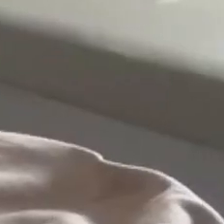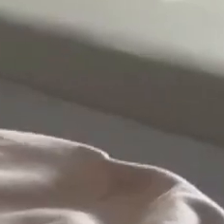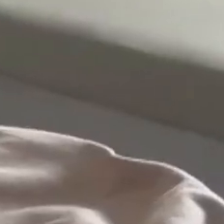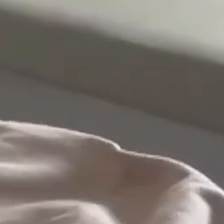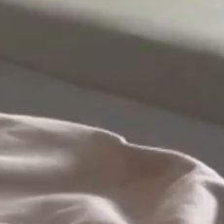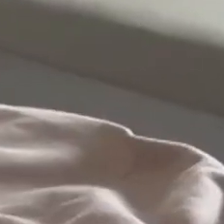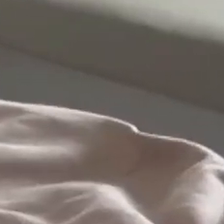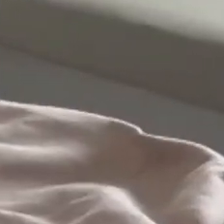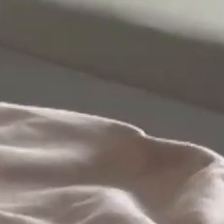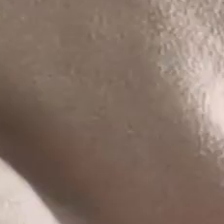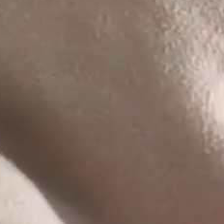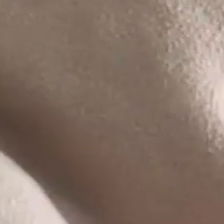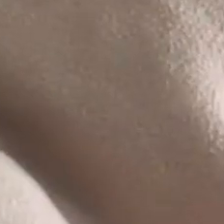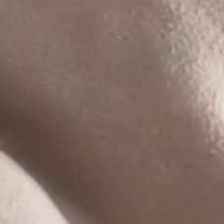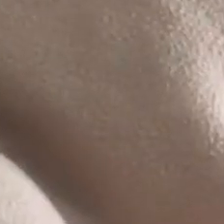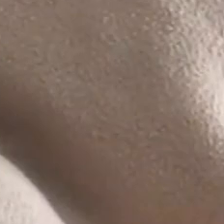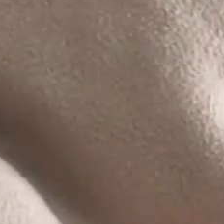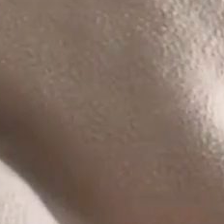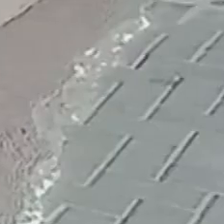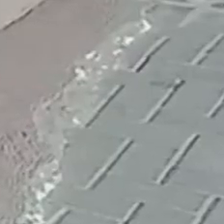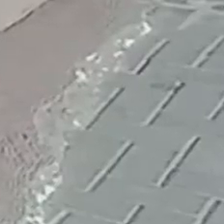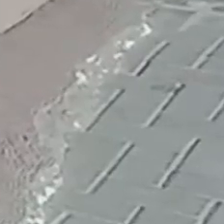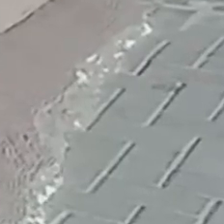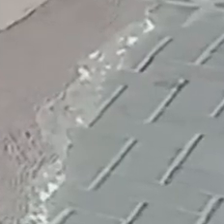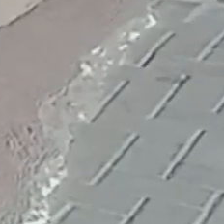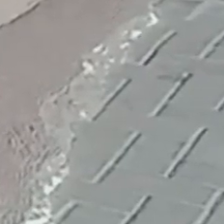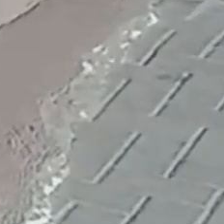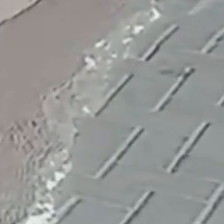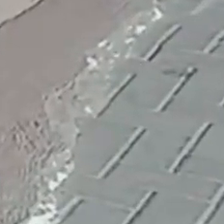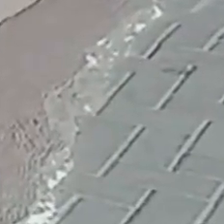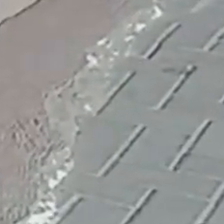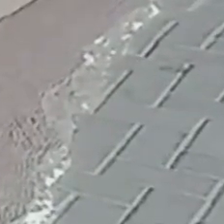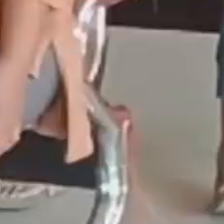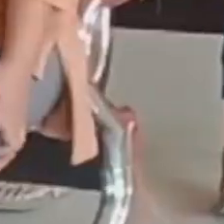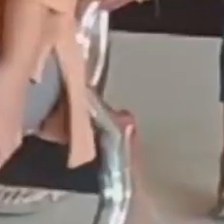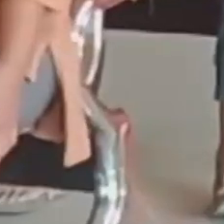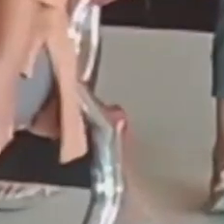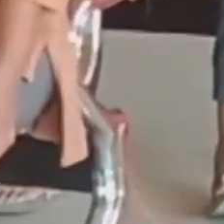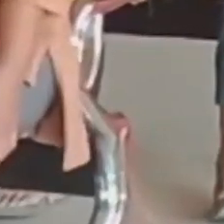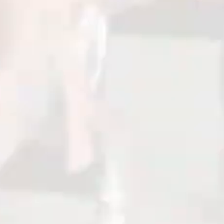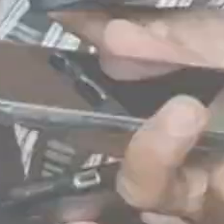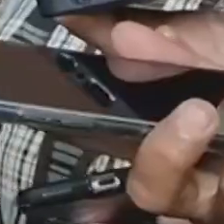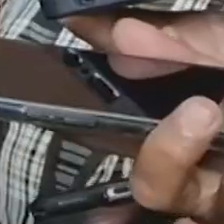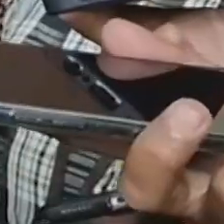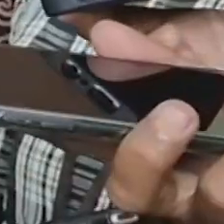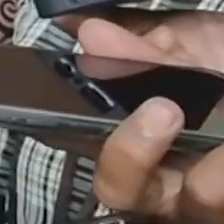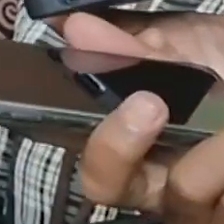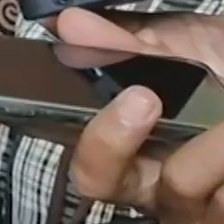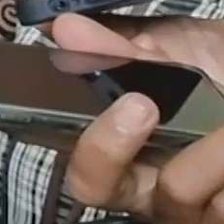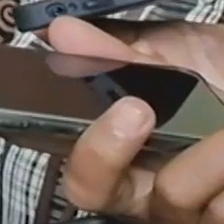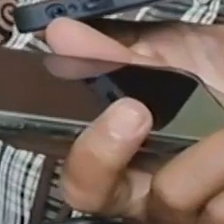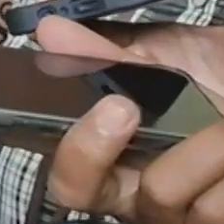lalu penderita ISPA mencapai angka 50 ribu kasus atau meningkat 200%. Peningkat ISPA